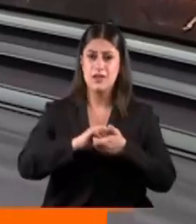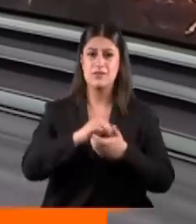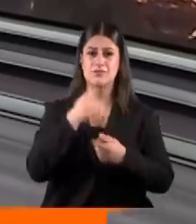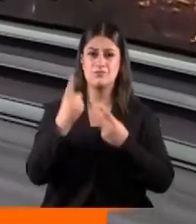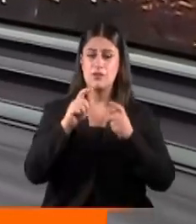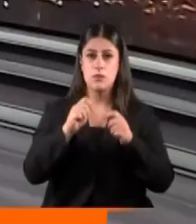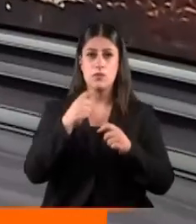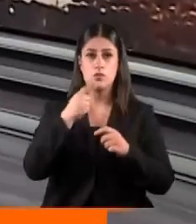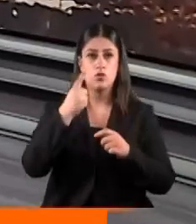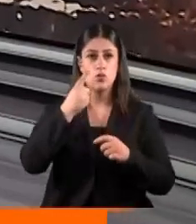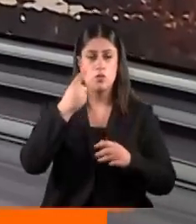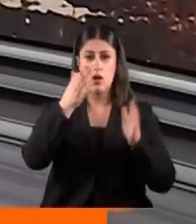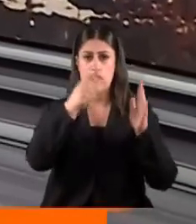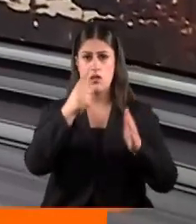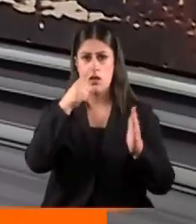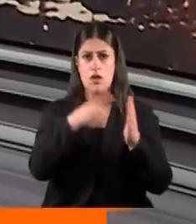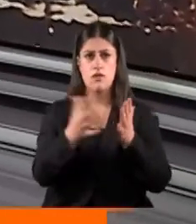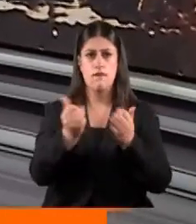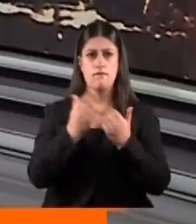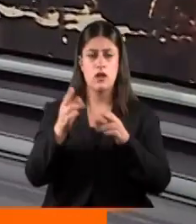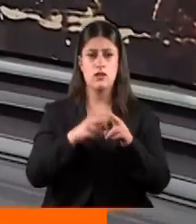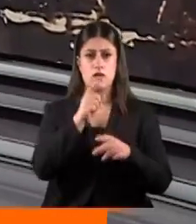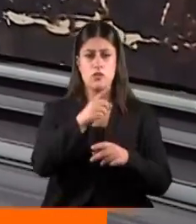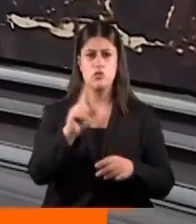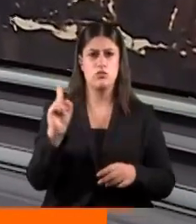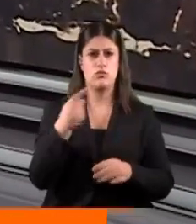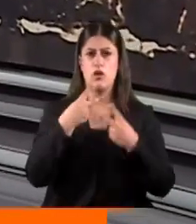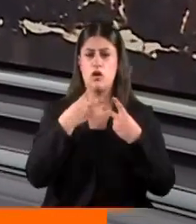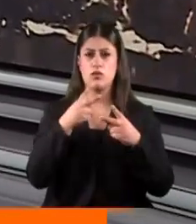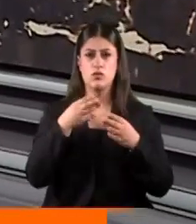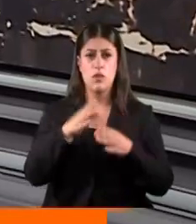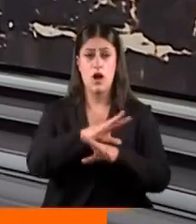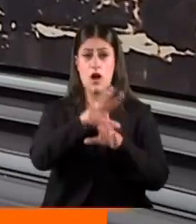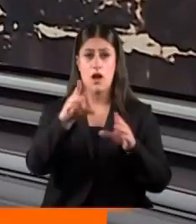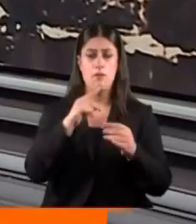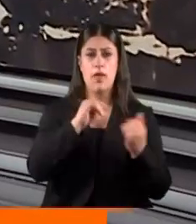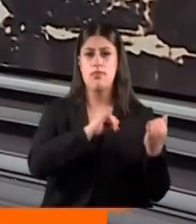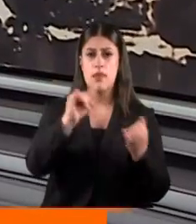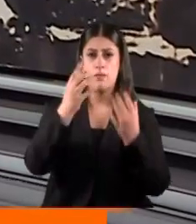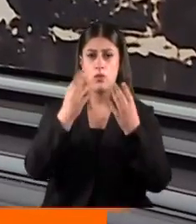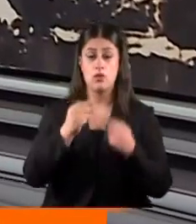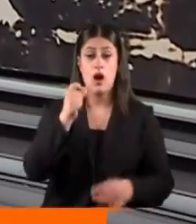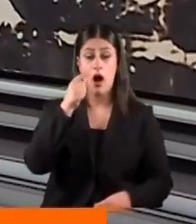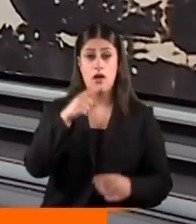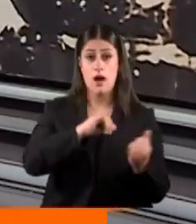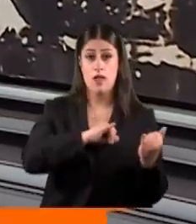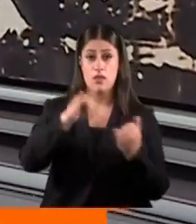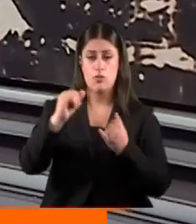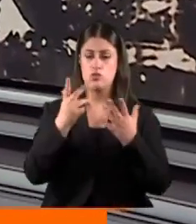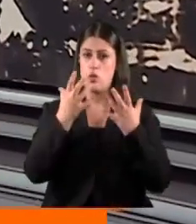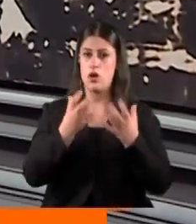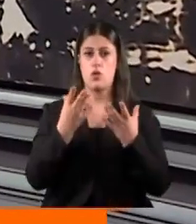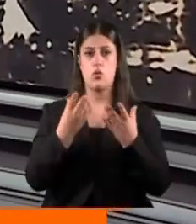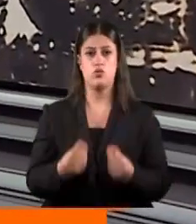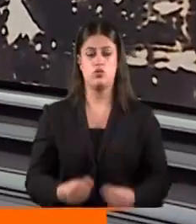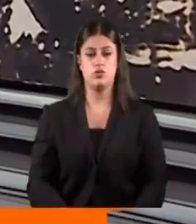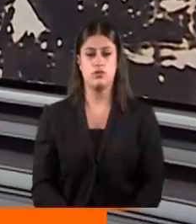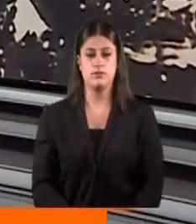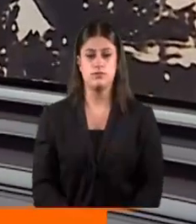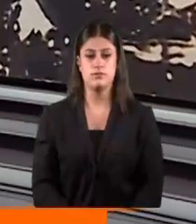Cumhurbaşkanı Erdoğan'ı hedef aldı katsın o skandal açıklamasına her kesimden tepki yağı Ankara'nın tepkisi ise çok sert